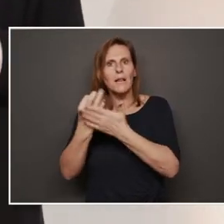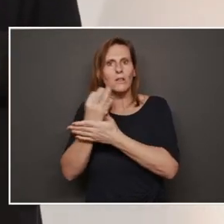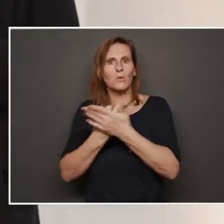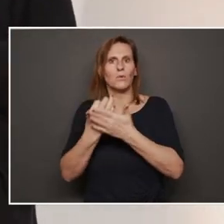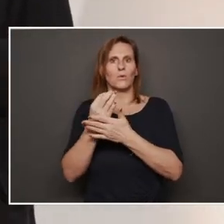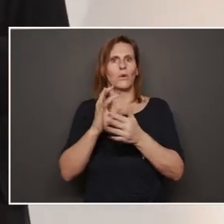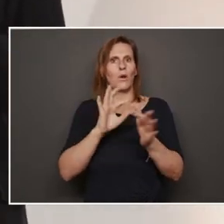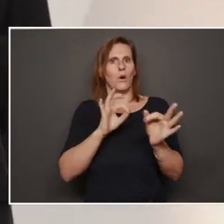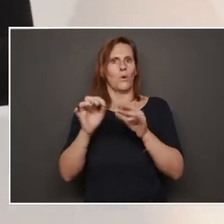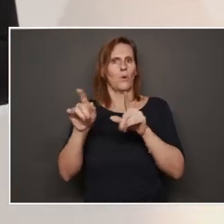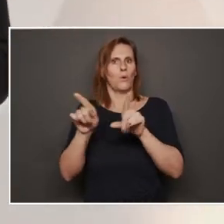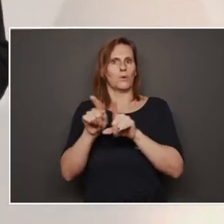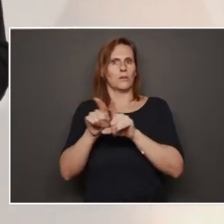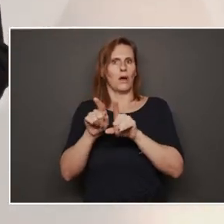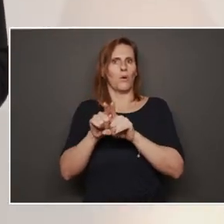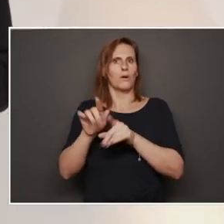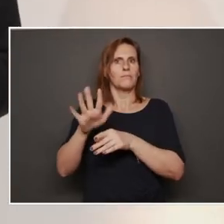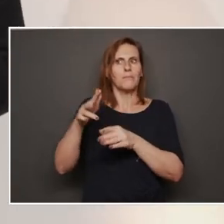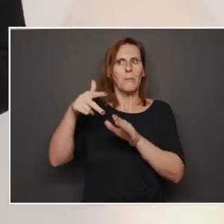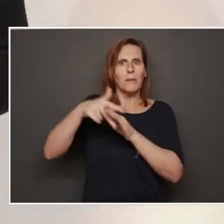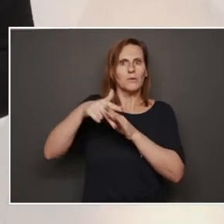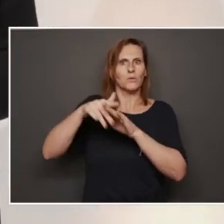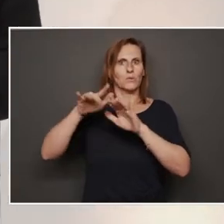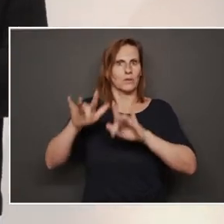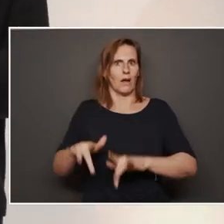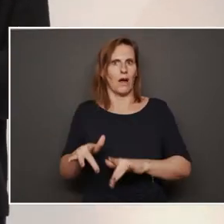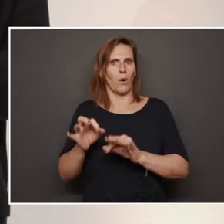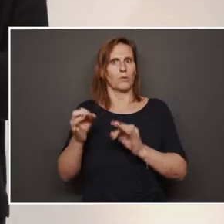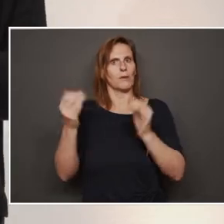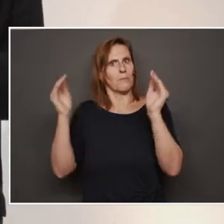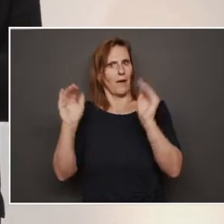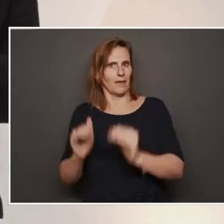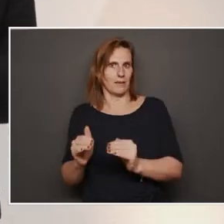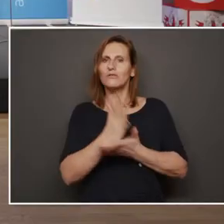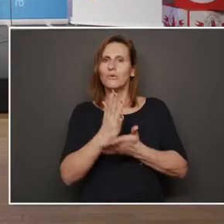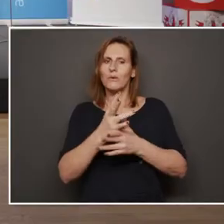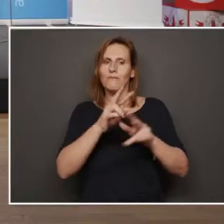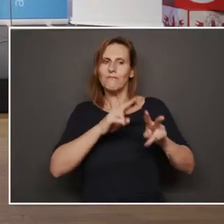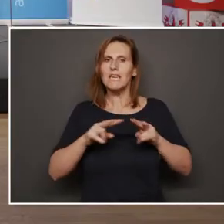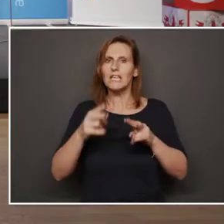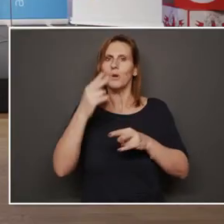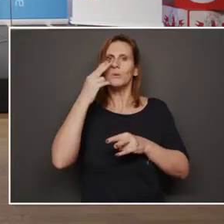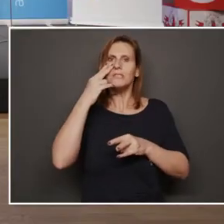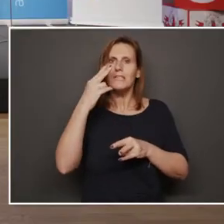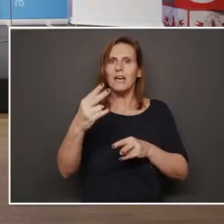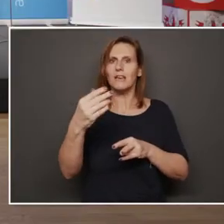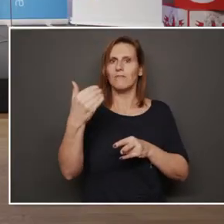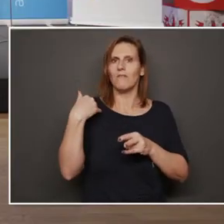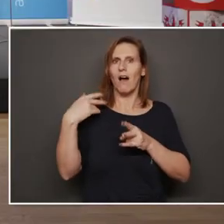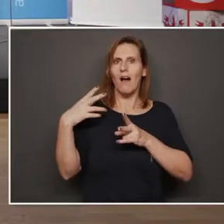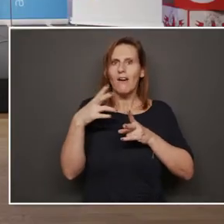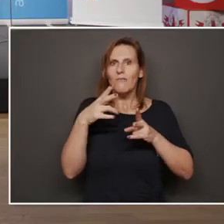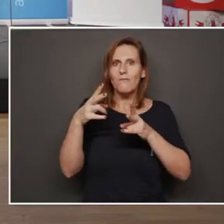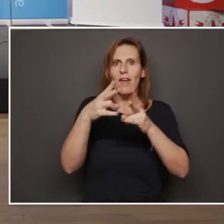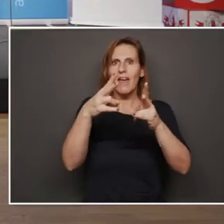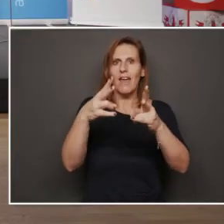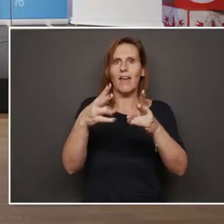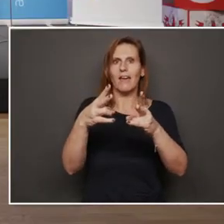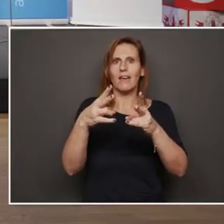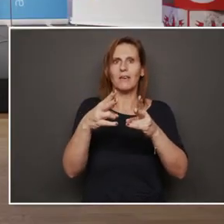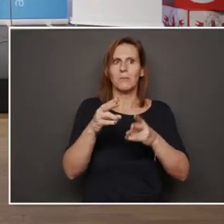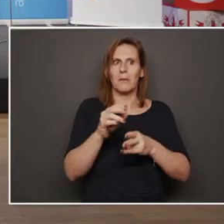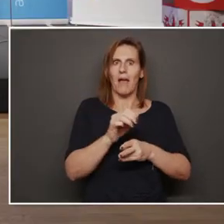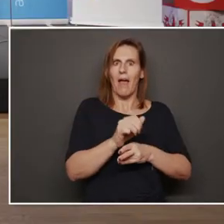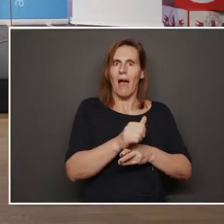oder von eventuellen Behinderungen oder Beeinträchtigungen. So wie sich der Weg vom